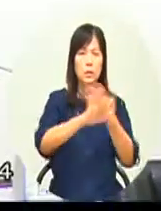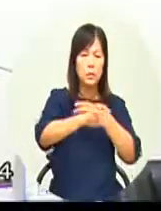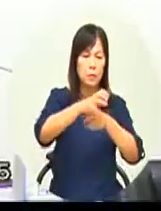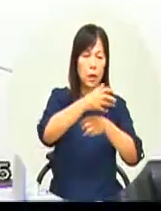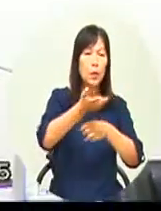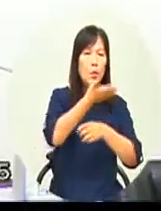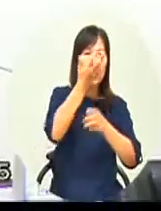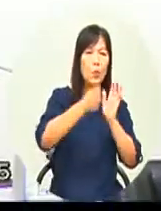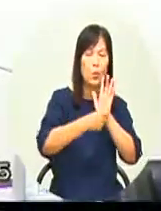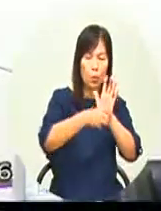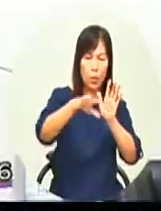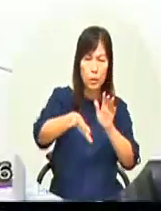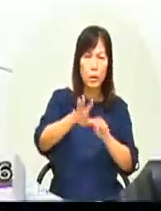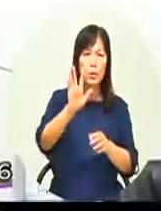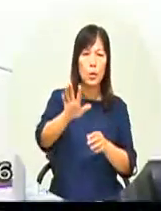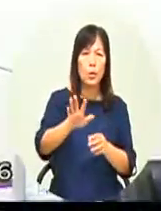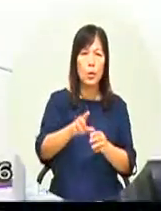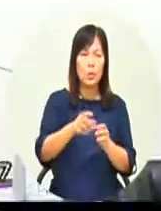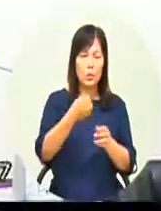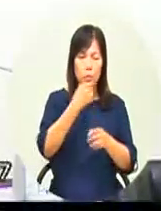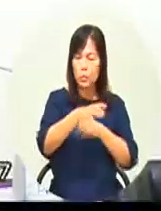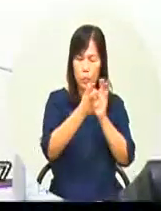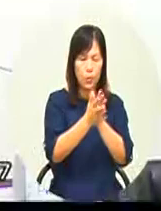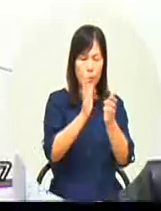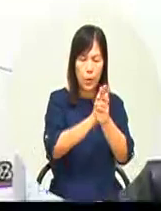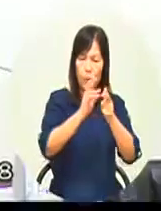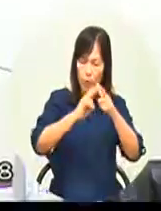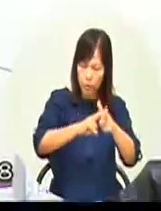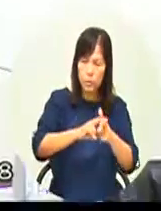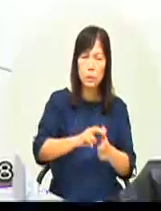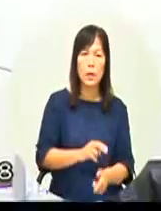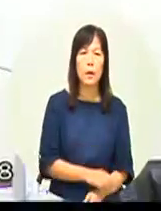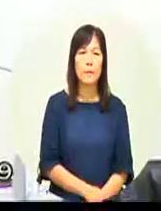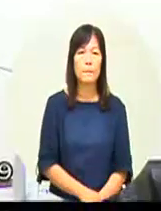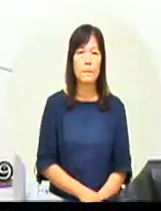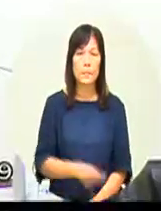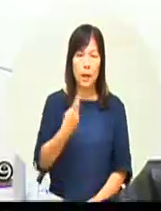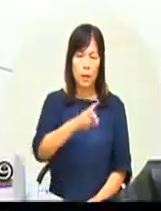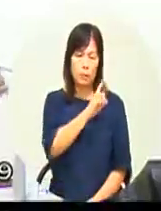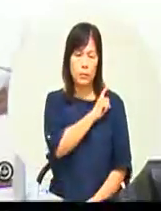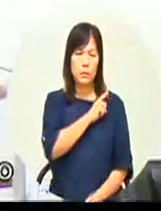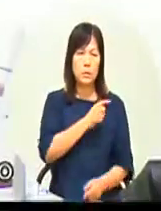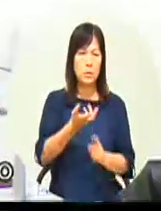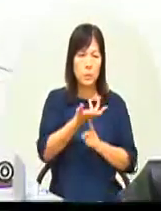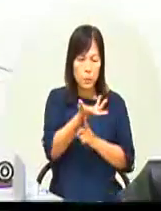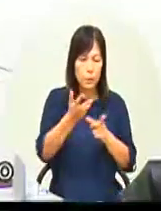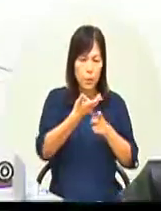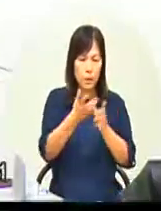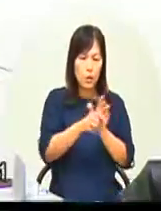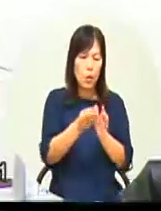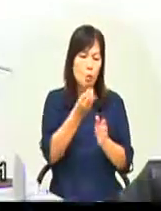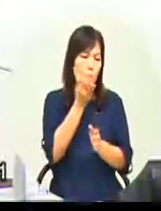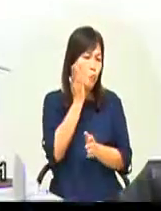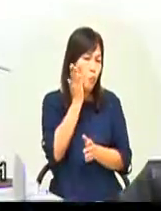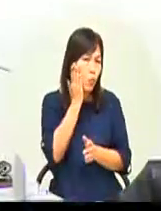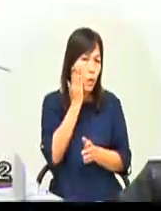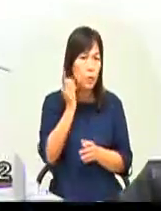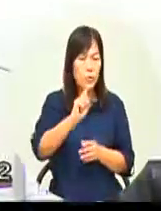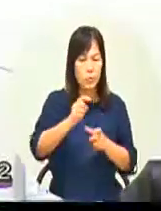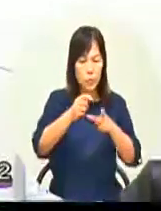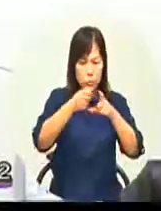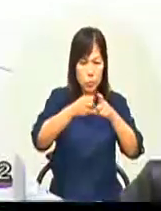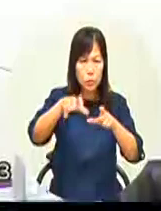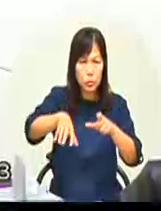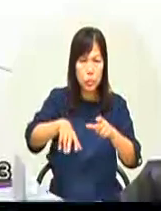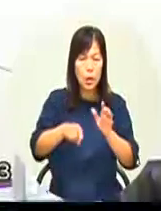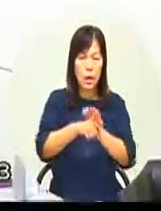比较那个有特色的一个景点，把它做介绍。那再来就是我们本身莲池潭的一个 美食，怎么样塑造一个美食区或是